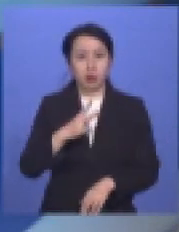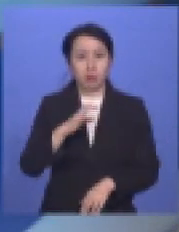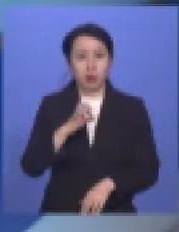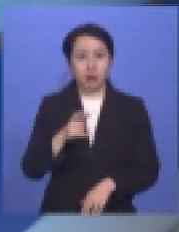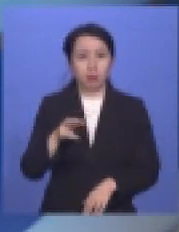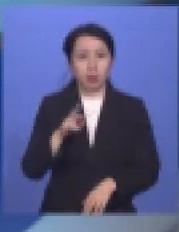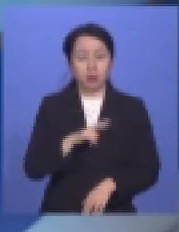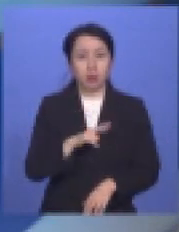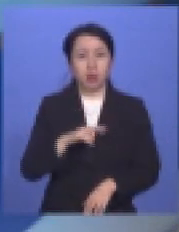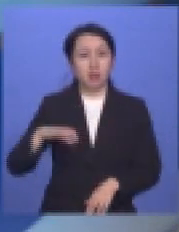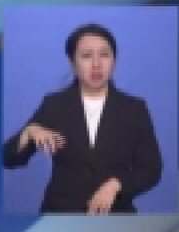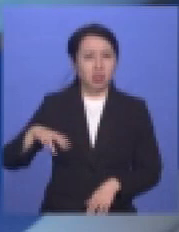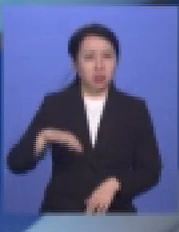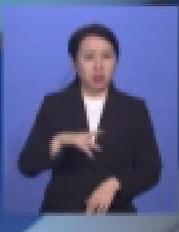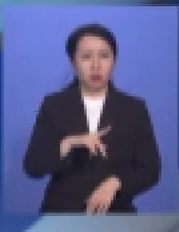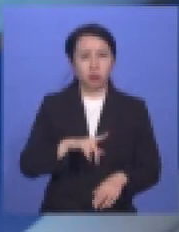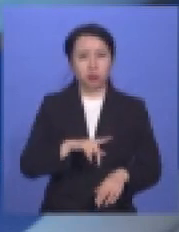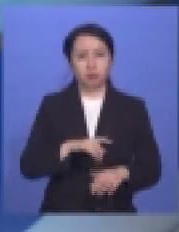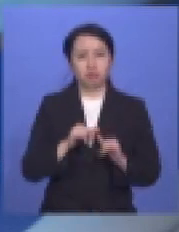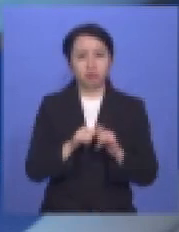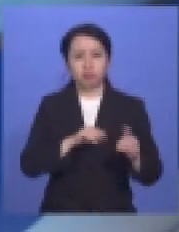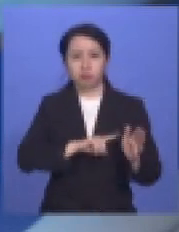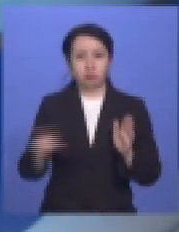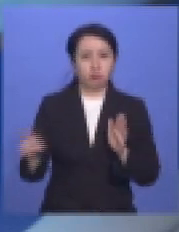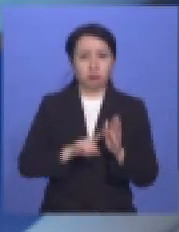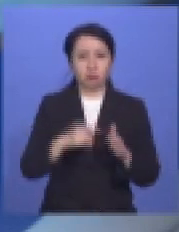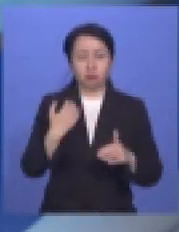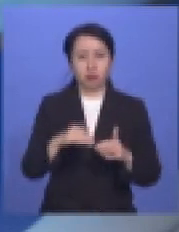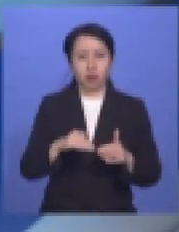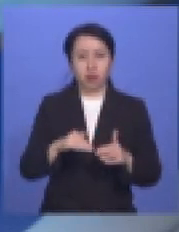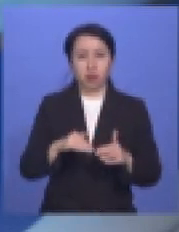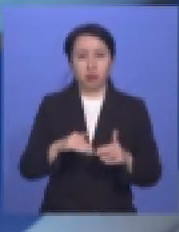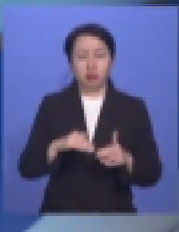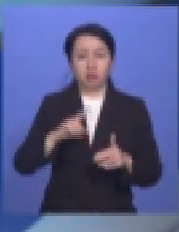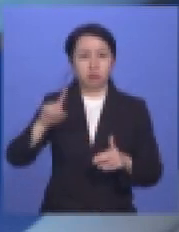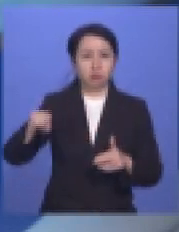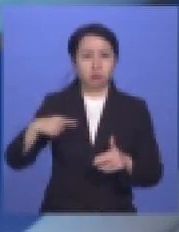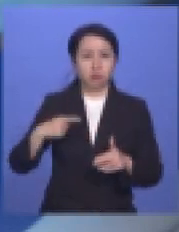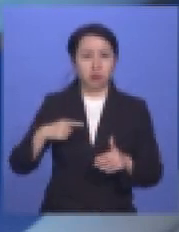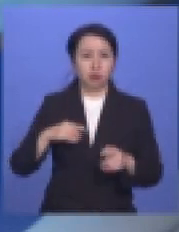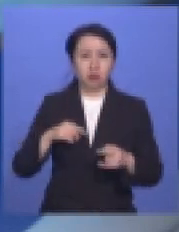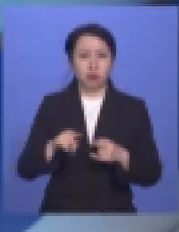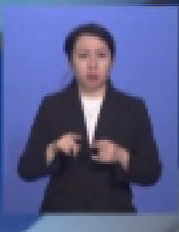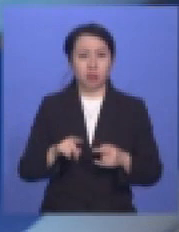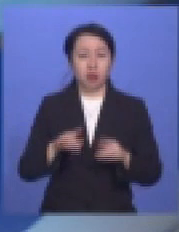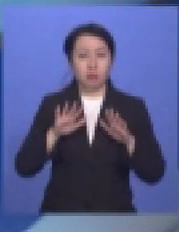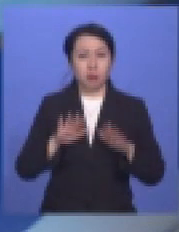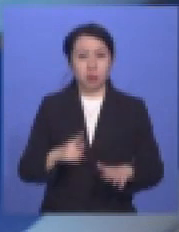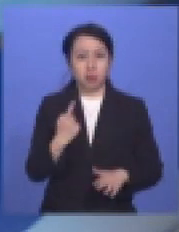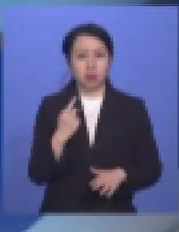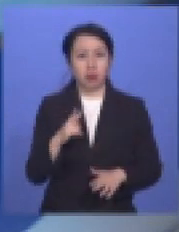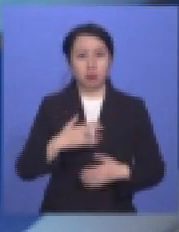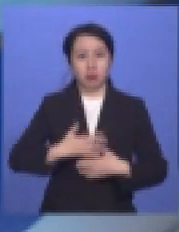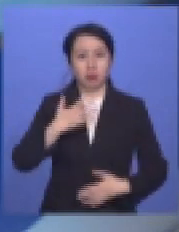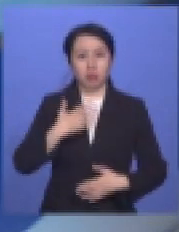2 Первомайская. Насекомые мигрируют из помещения в помещение через щели и вентиляционные отверстия. Очаг – одна